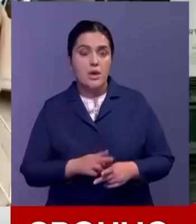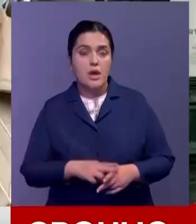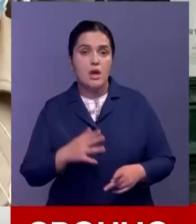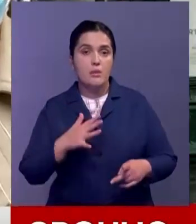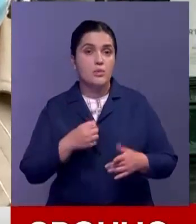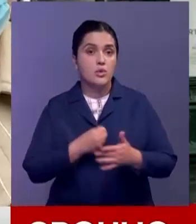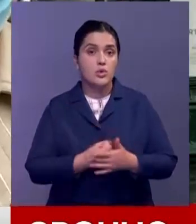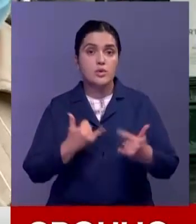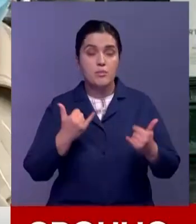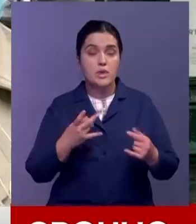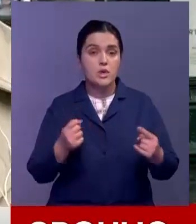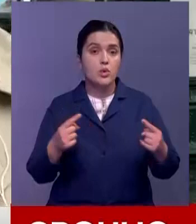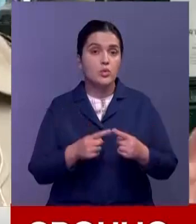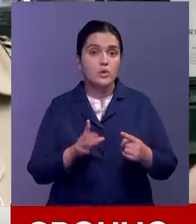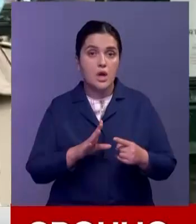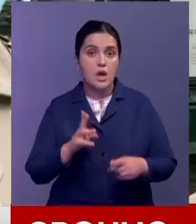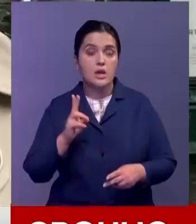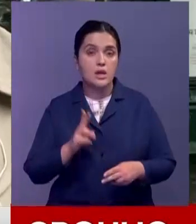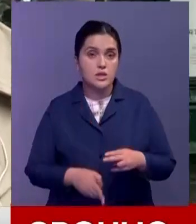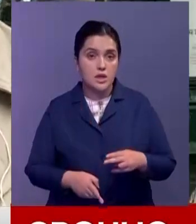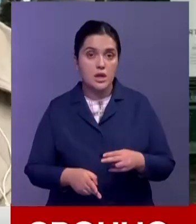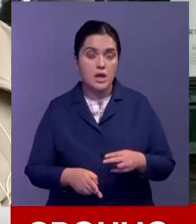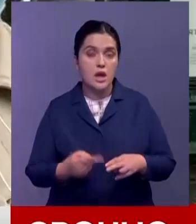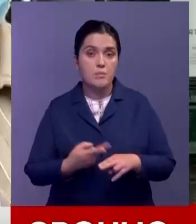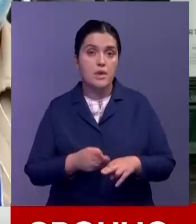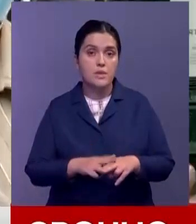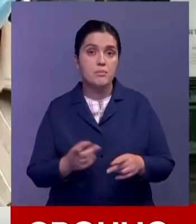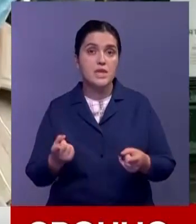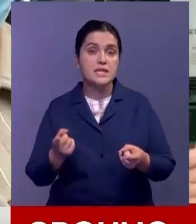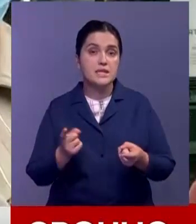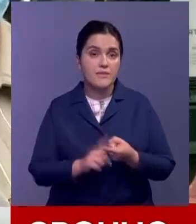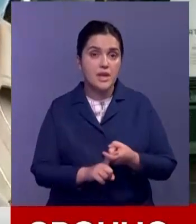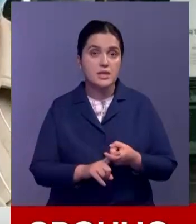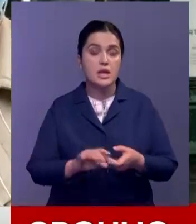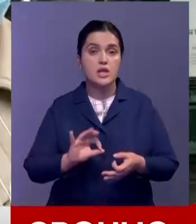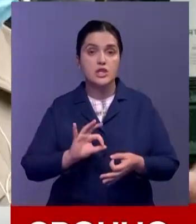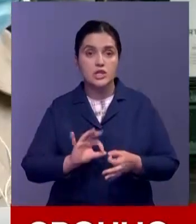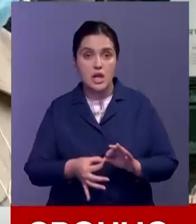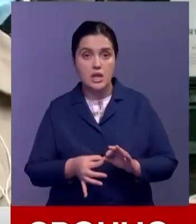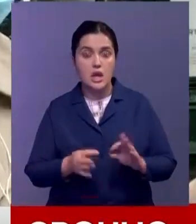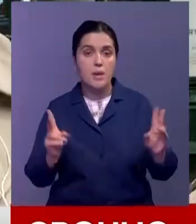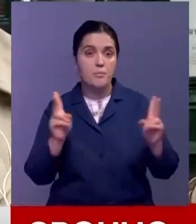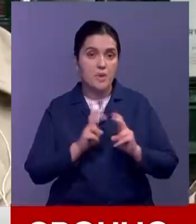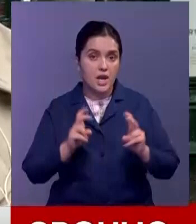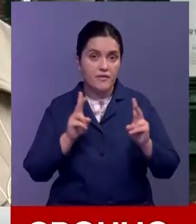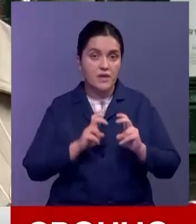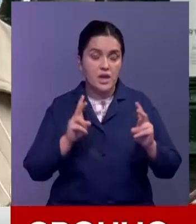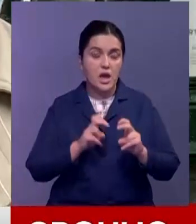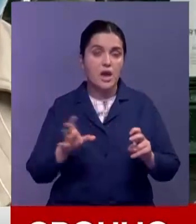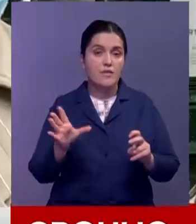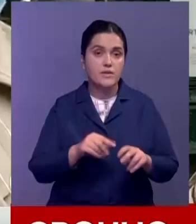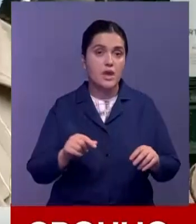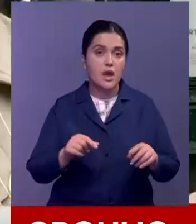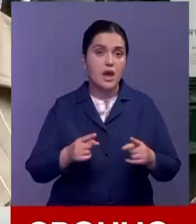пор не уточнено окончательно. Я думаю, что с этим и связано то, что идет тщательная проверка всех вот, окрестностей